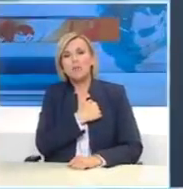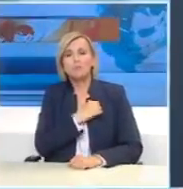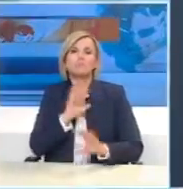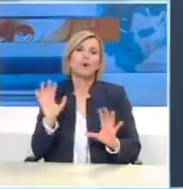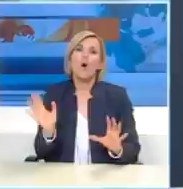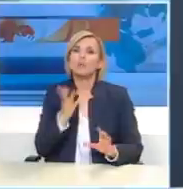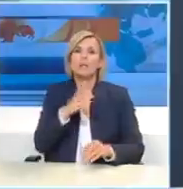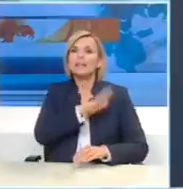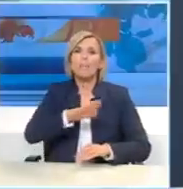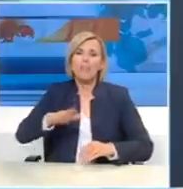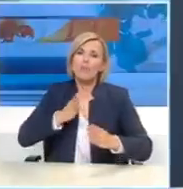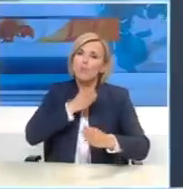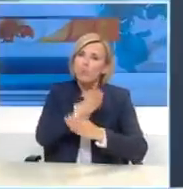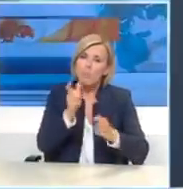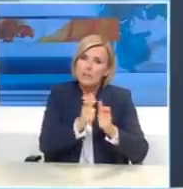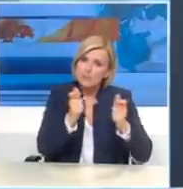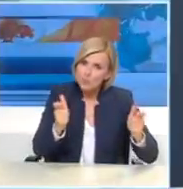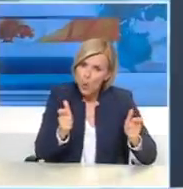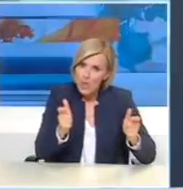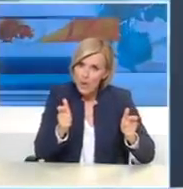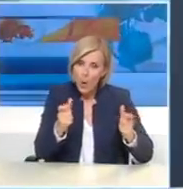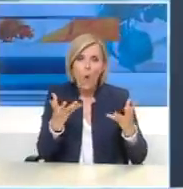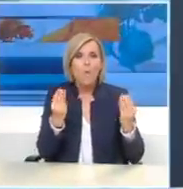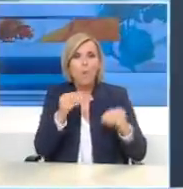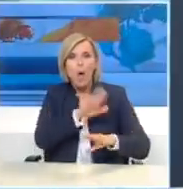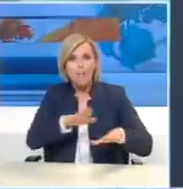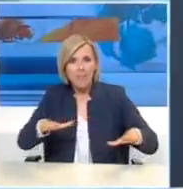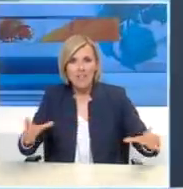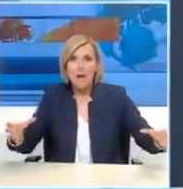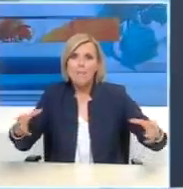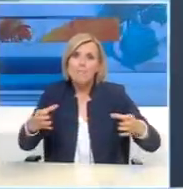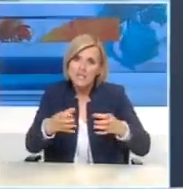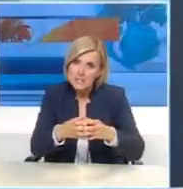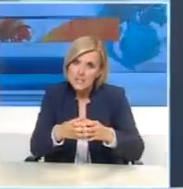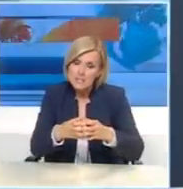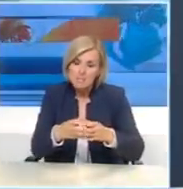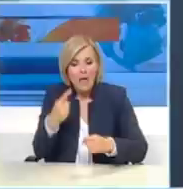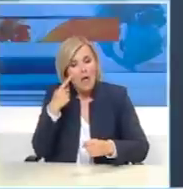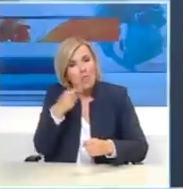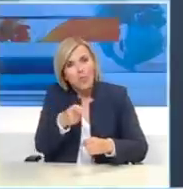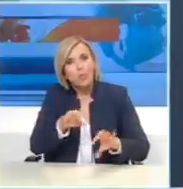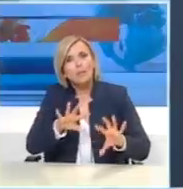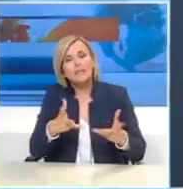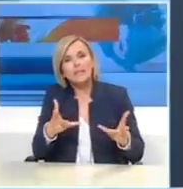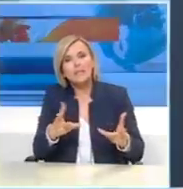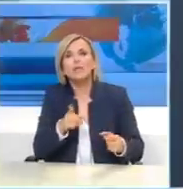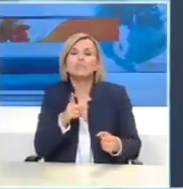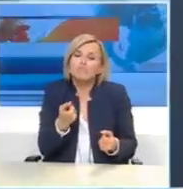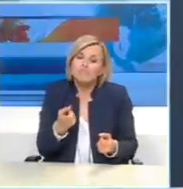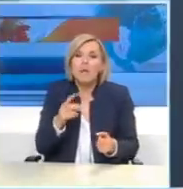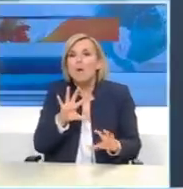εκτεθεί σταδιακά και είναι και η λιγότερο ευπαθής με τα μέχρι τώρα δεδομένα σε όλο τον κόσμο, είναι όντως τα μικρά παιδιά, όπως αναφέρει η αγαπητή